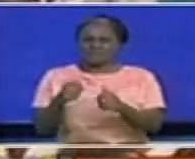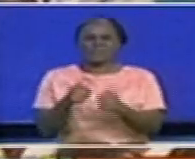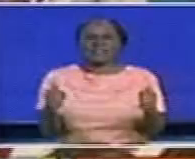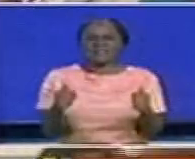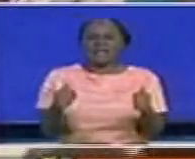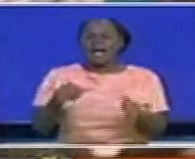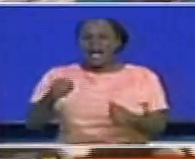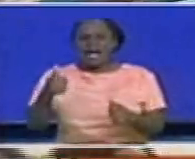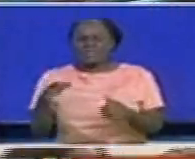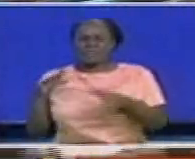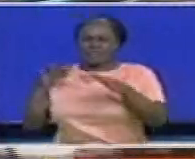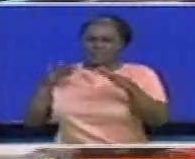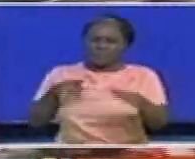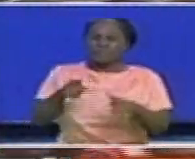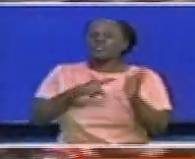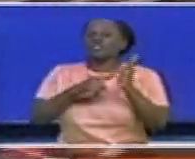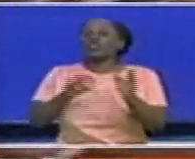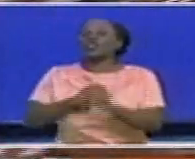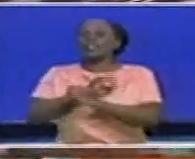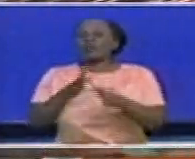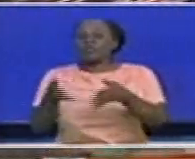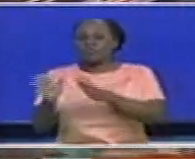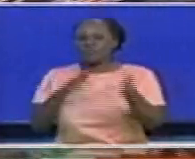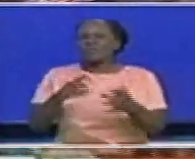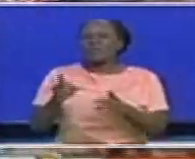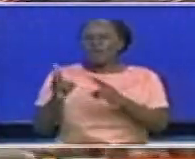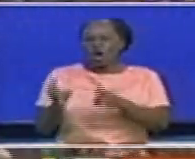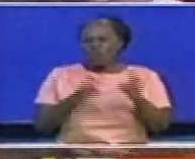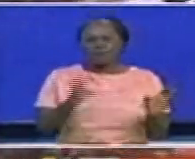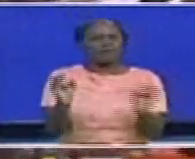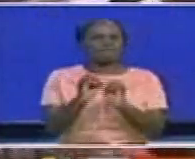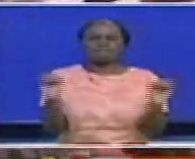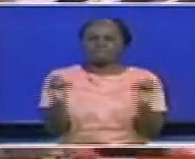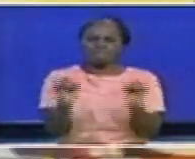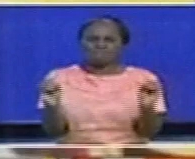Kwa wale waliohudhuria, ni wazi ya kwamba fursa ya leo si ya kila siku.